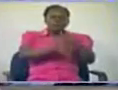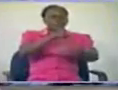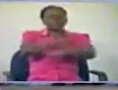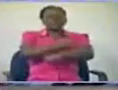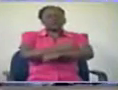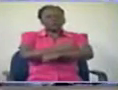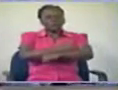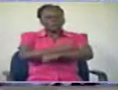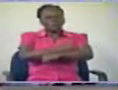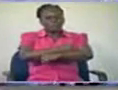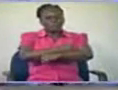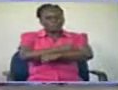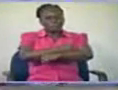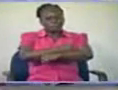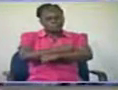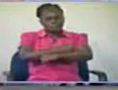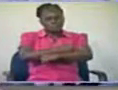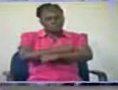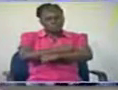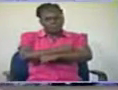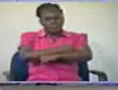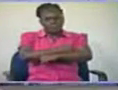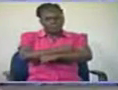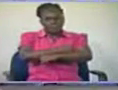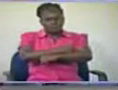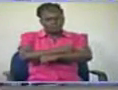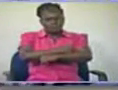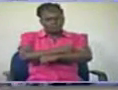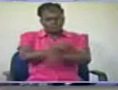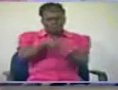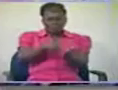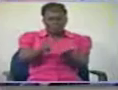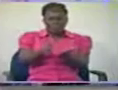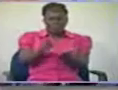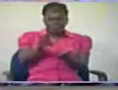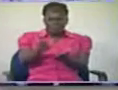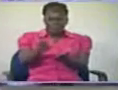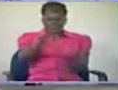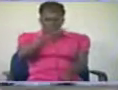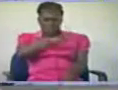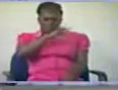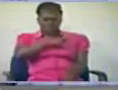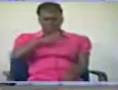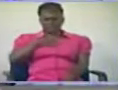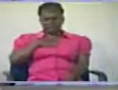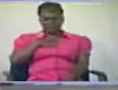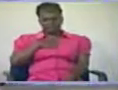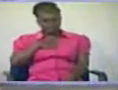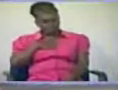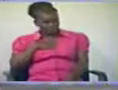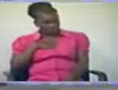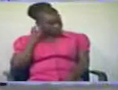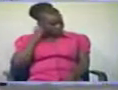walete wanafunzi wapya kwenye shule hiyo, walipe karo ili yeye aweze kupata pato lake. Kwa hivyo